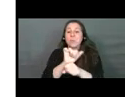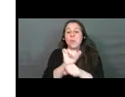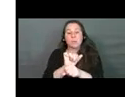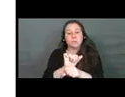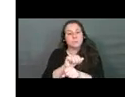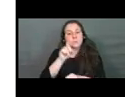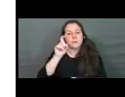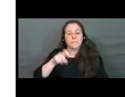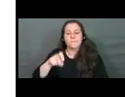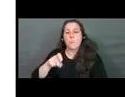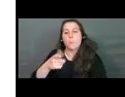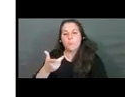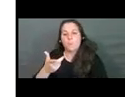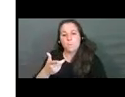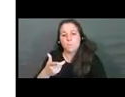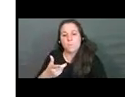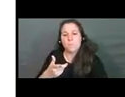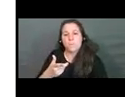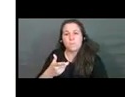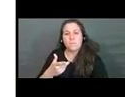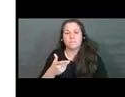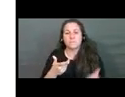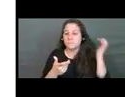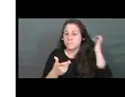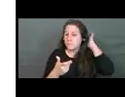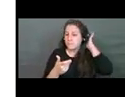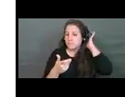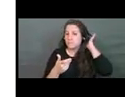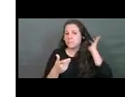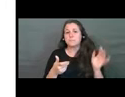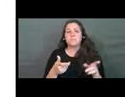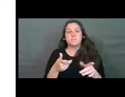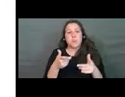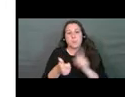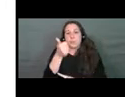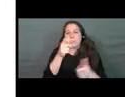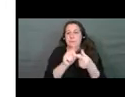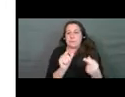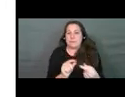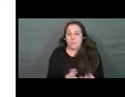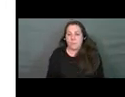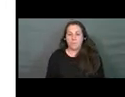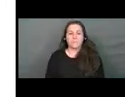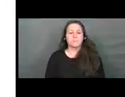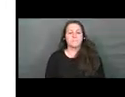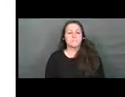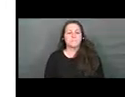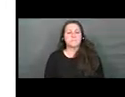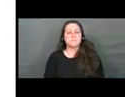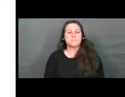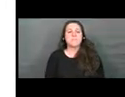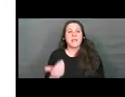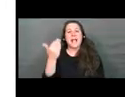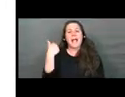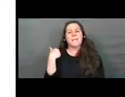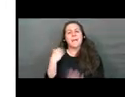séance d'information au moment de l'embauche. De ce côté-là, petit avantage, c'est que avant, on n'avait que les gens de l'équipe proche qui étaient